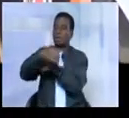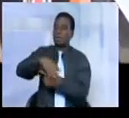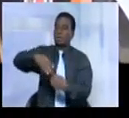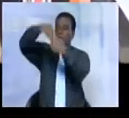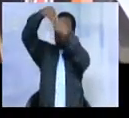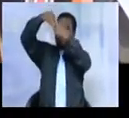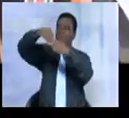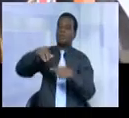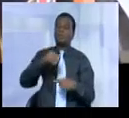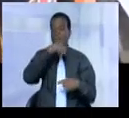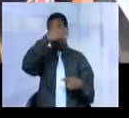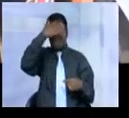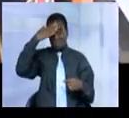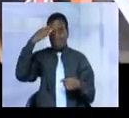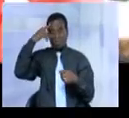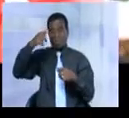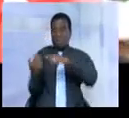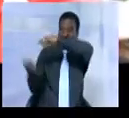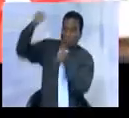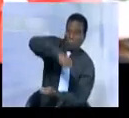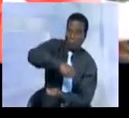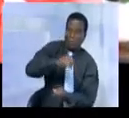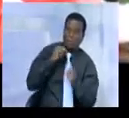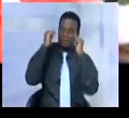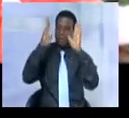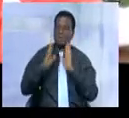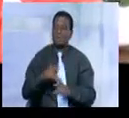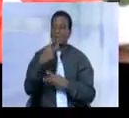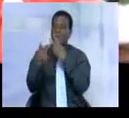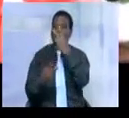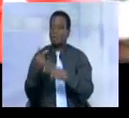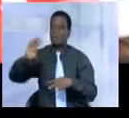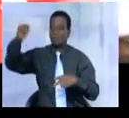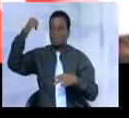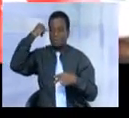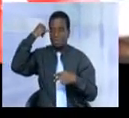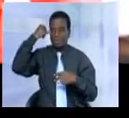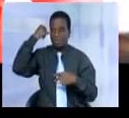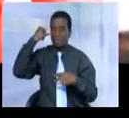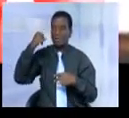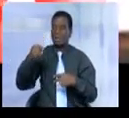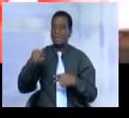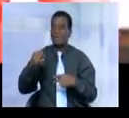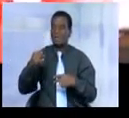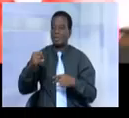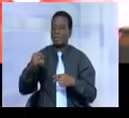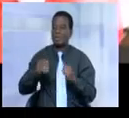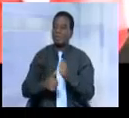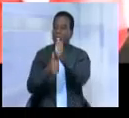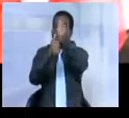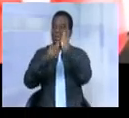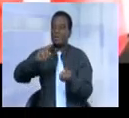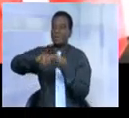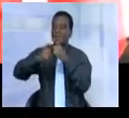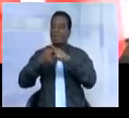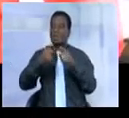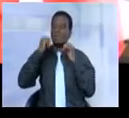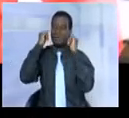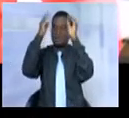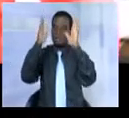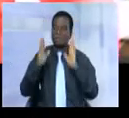et inoubliable pour le judo ivoirien qui a reçu la visite du premier ministre japonais, son excellence, M. Shinzo Abe, accompagné de son homologue